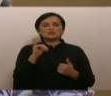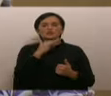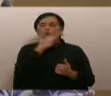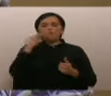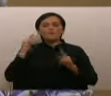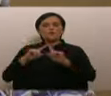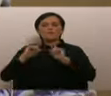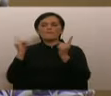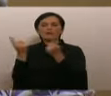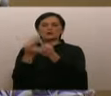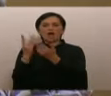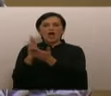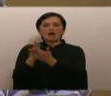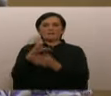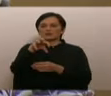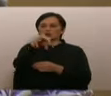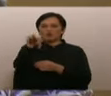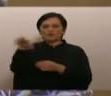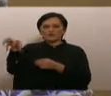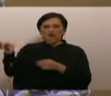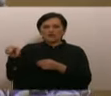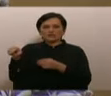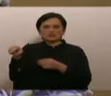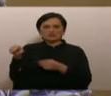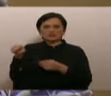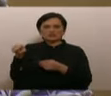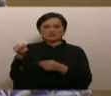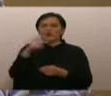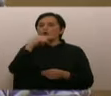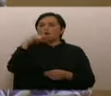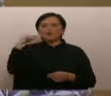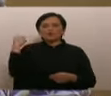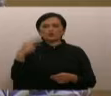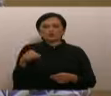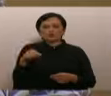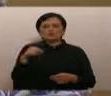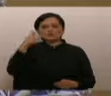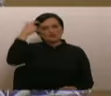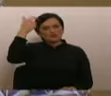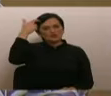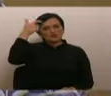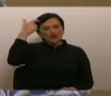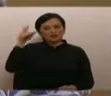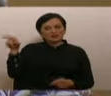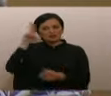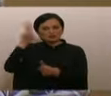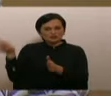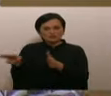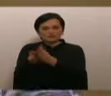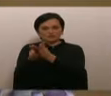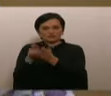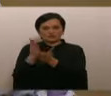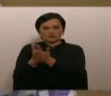არის დაკომპლექტებული გოშიებით, ოლიგარქი, რუსი ოლიგარქი ბიძინა ივანიშვილის გოშიებით, რომელიც დღეს